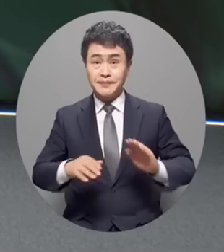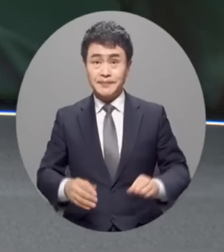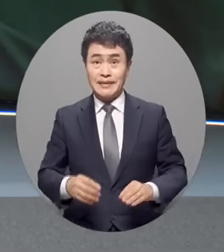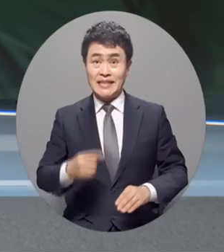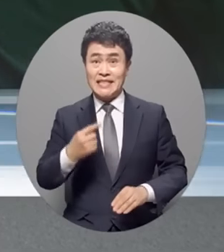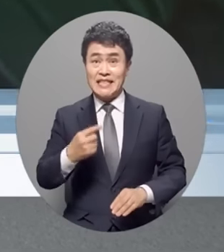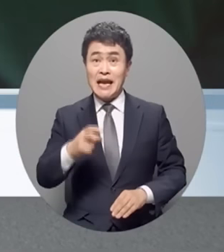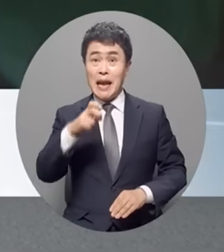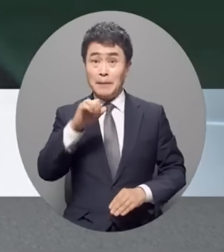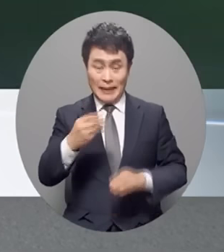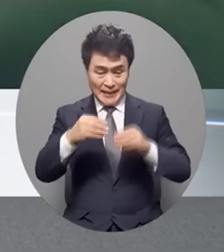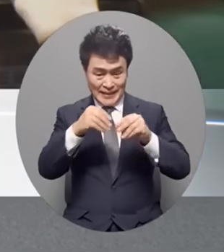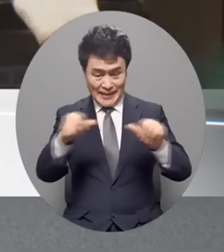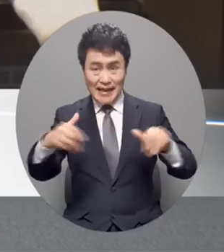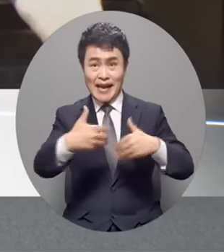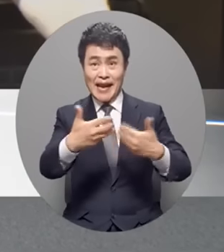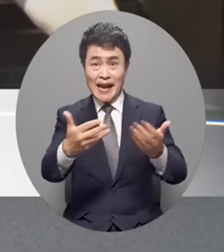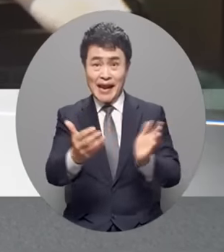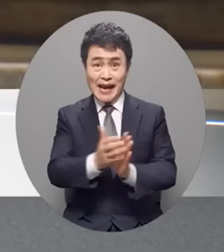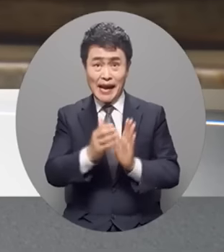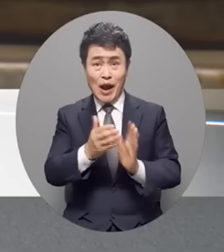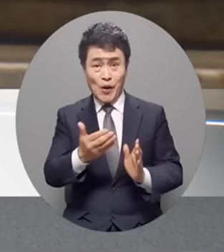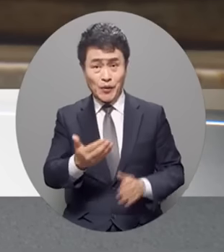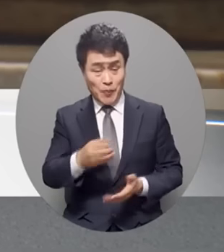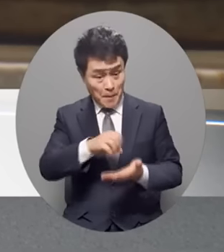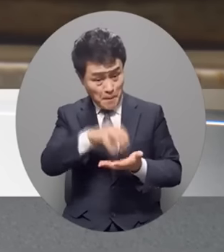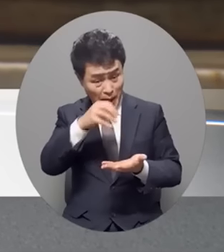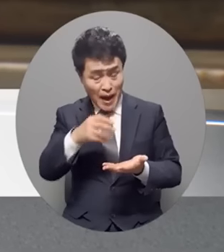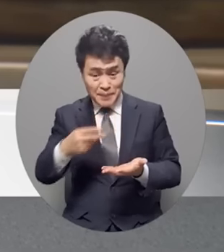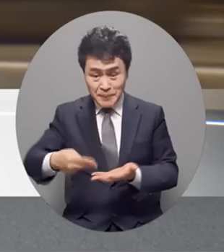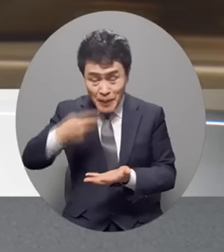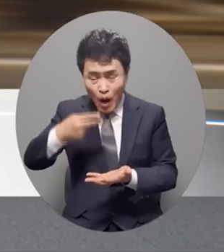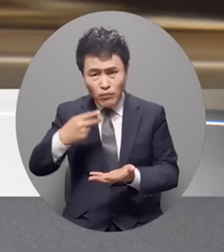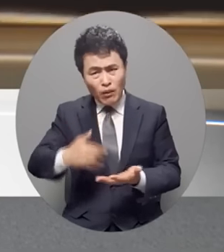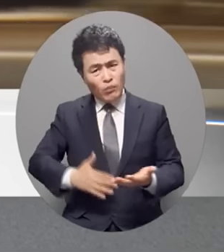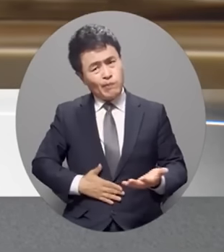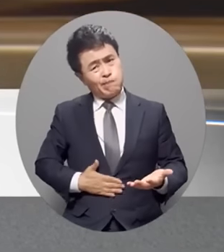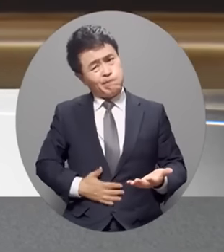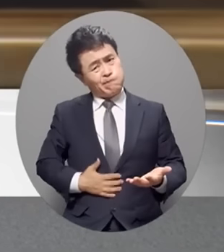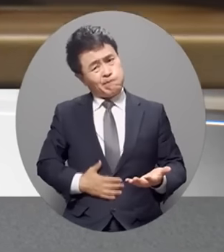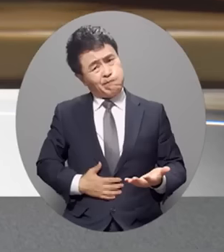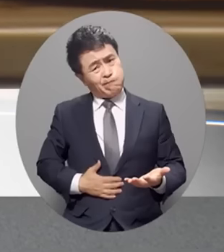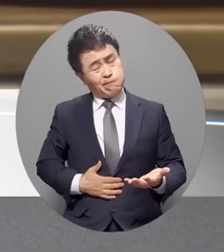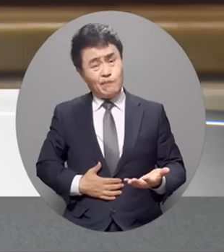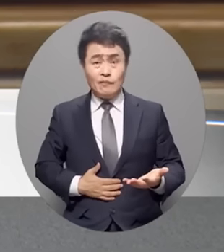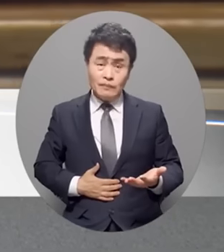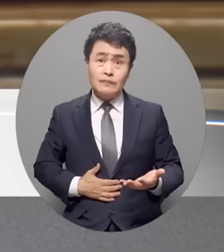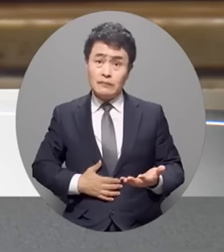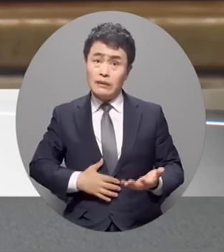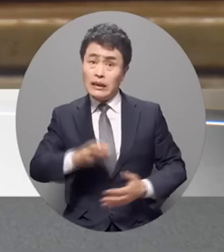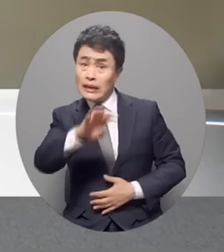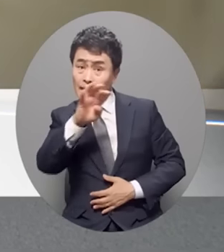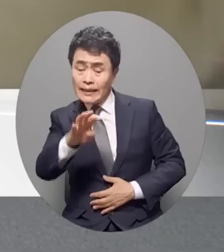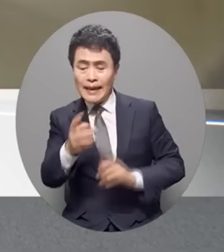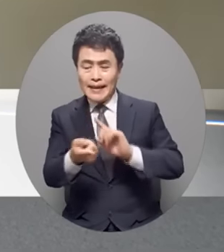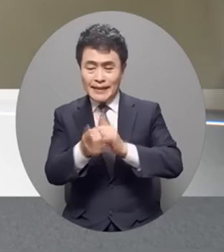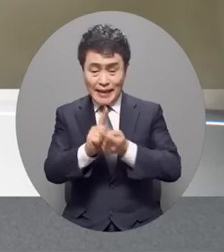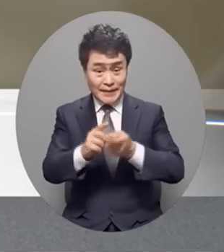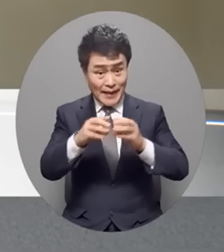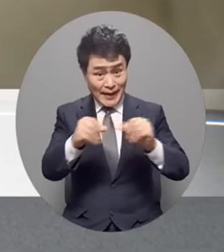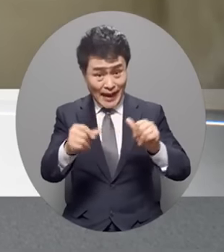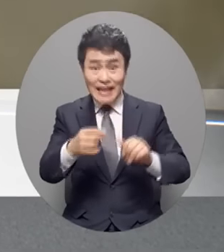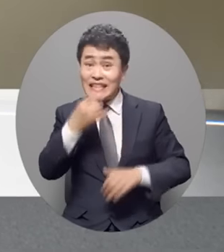밀가루로 만든 빵이나 면을 드시면 속이 불편한 분들 계시죠? 밀가루를 대체하기 위해 개발한 가루쌀이